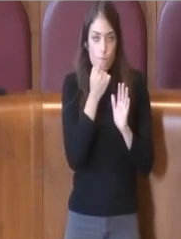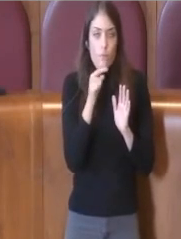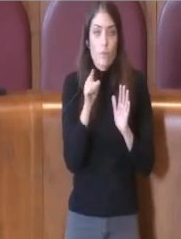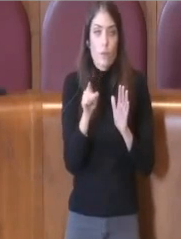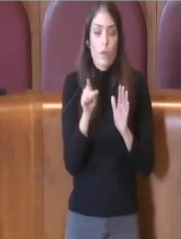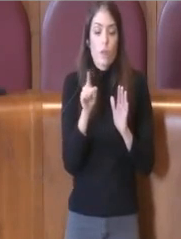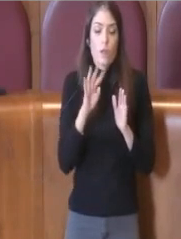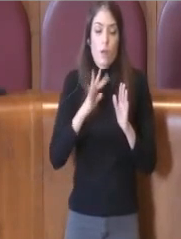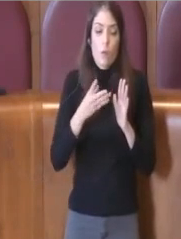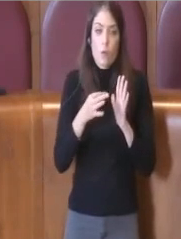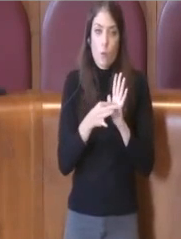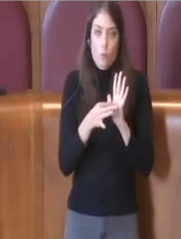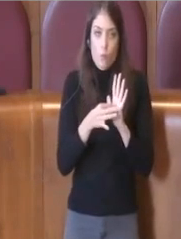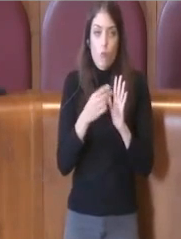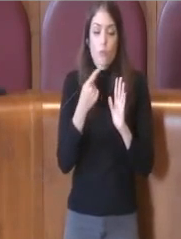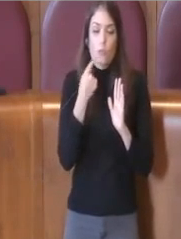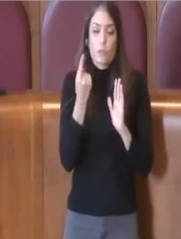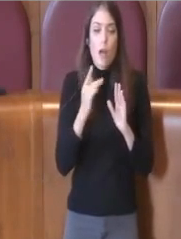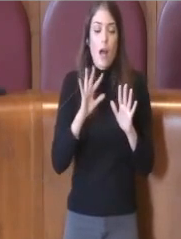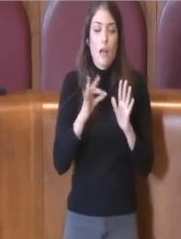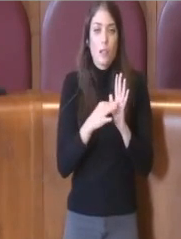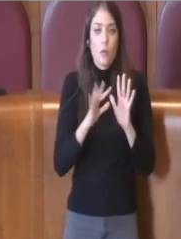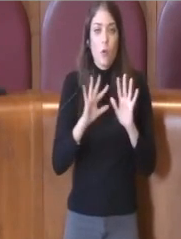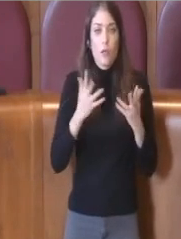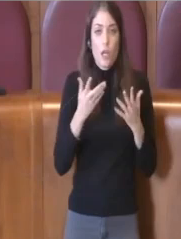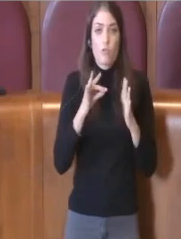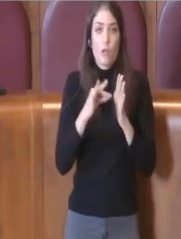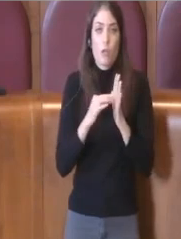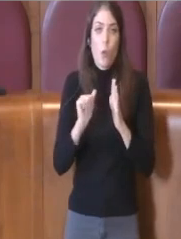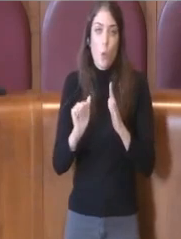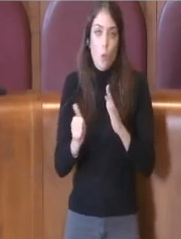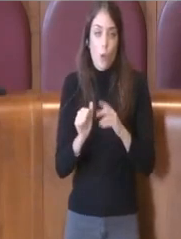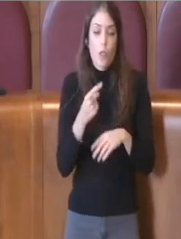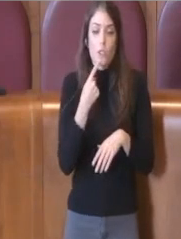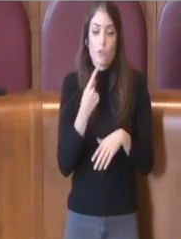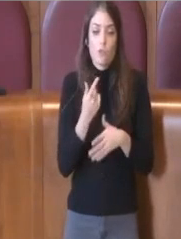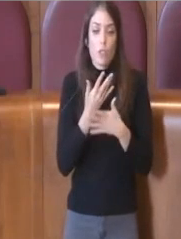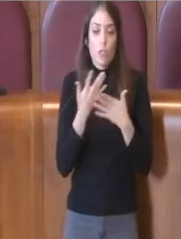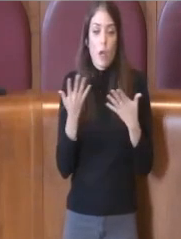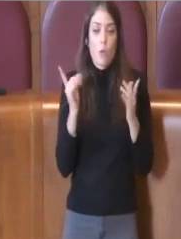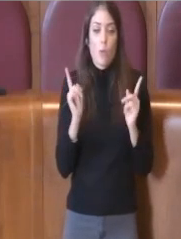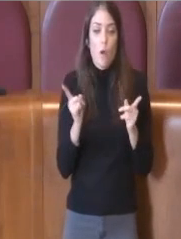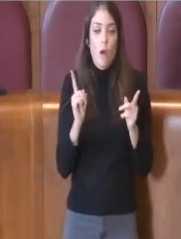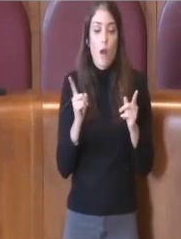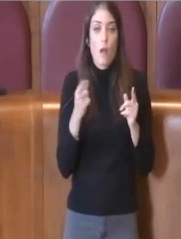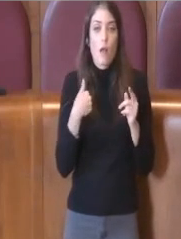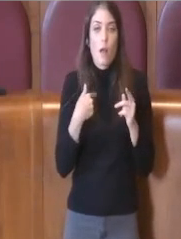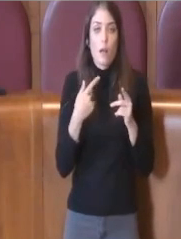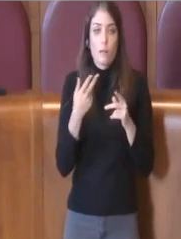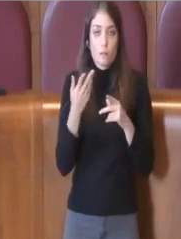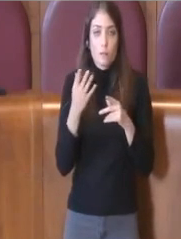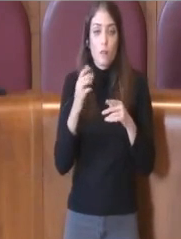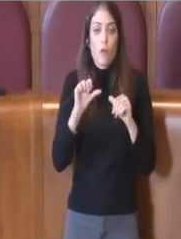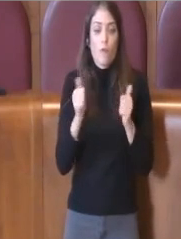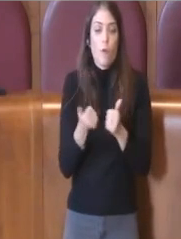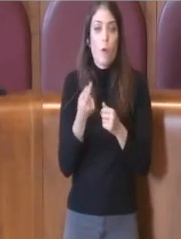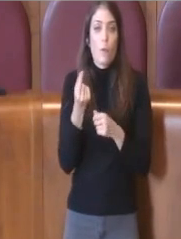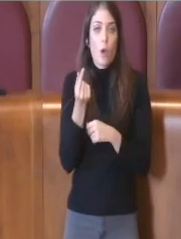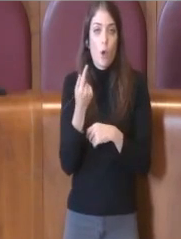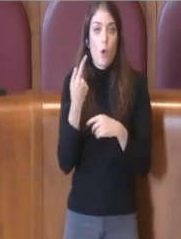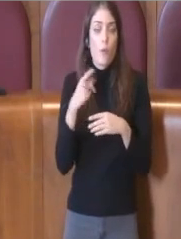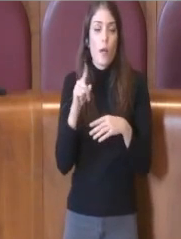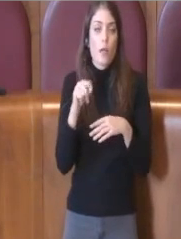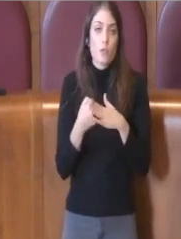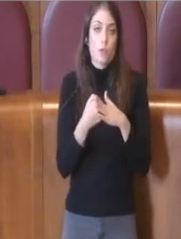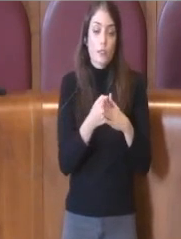al capo quarto, forme di sostegno, all'articolo 10 e all'articolo 11, quando si parla appunto di attribuzione di vantaggi economici e altre forme di sostegno, e già questo